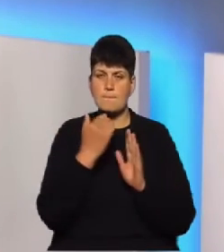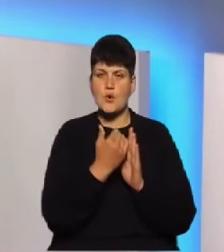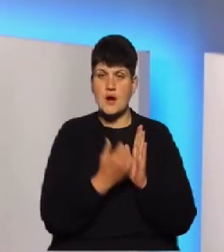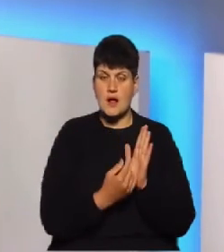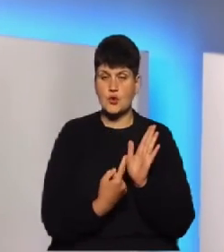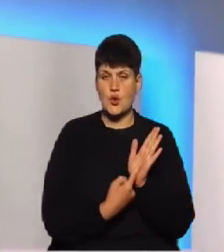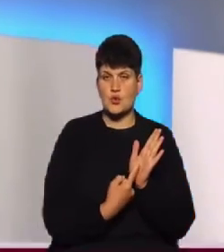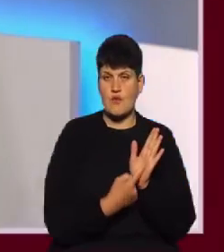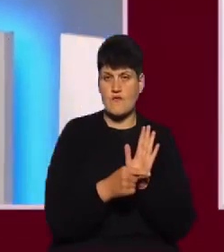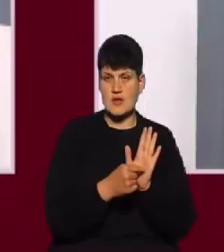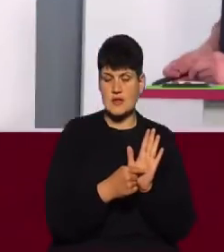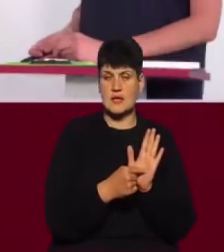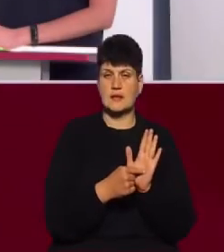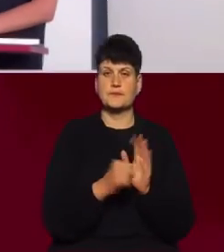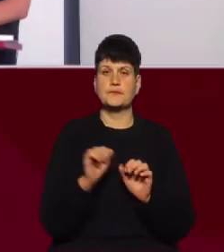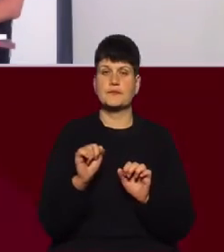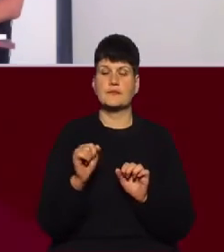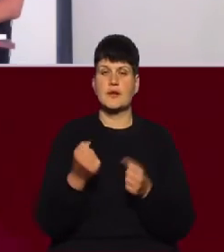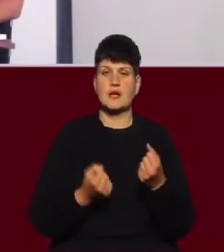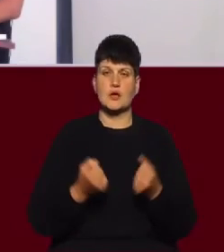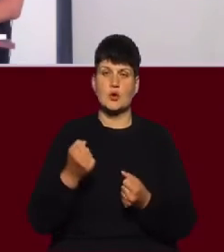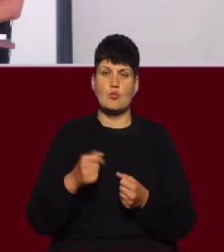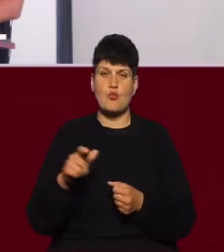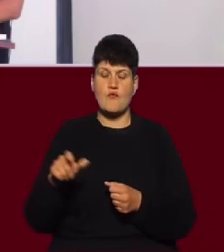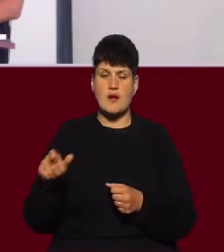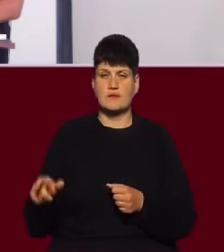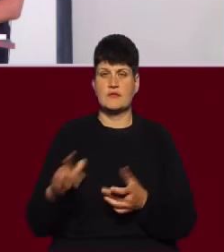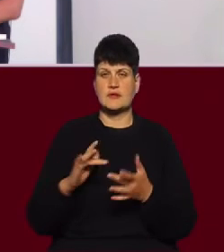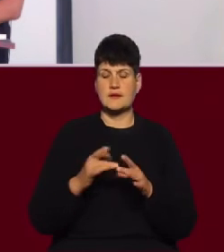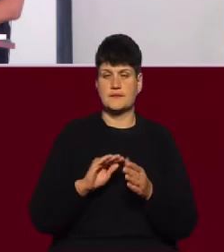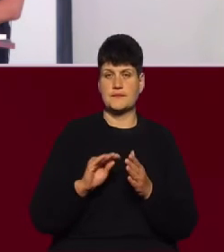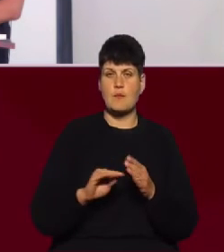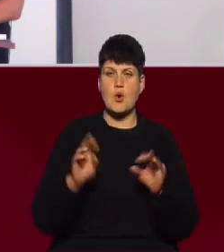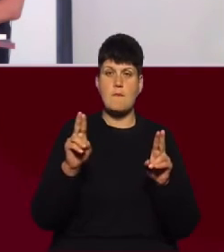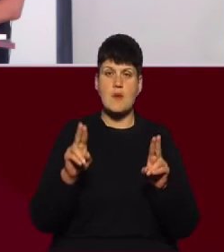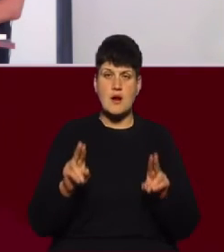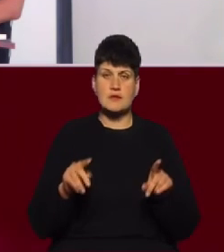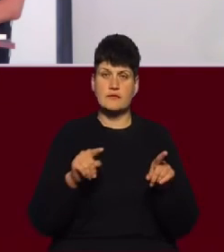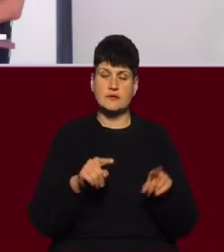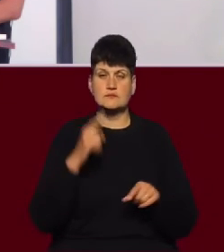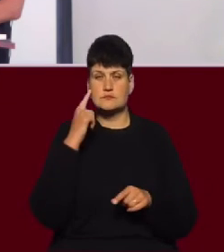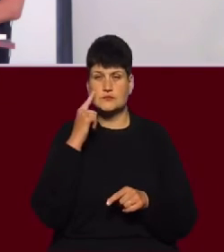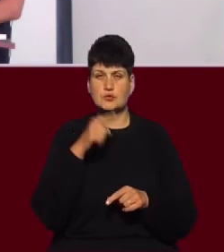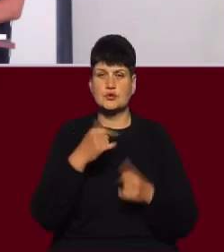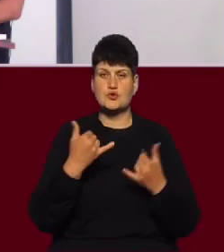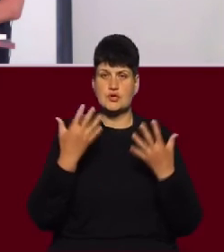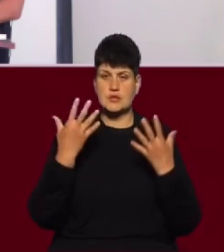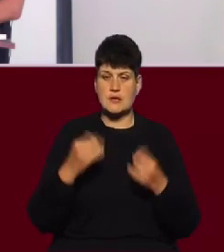до кермувальників, дали цю інформацію в інтернеті про певні правила, і вони десь схиляються до того, що на сьогоднішній день було би добре,